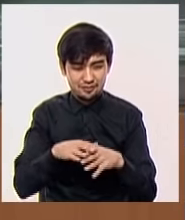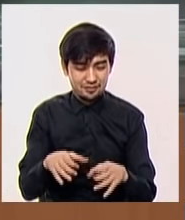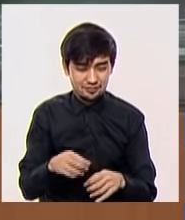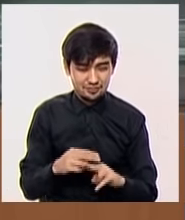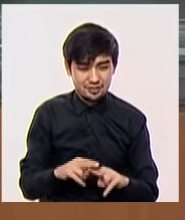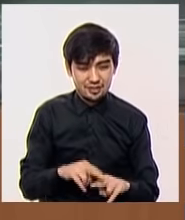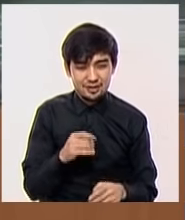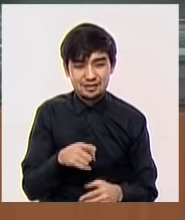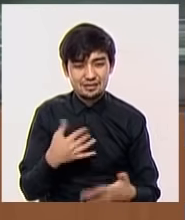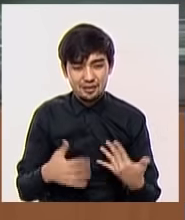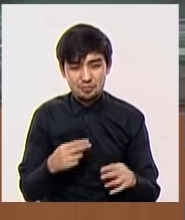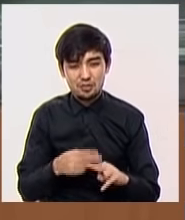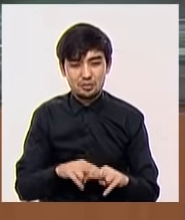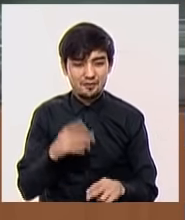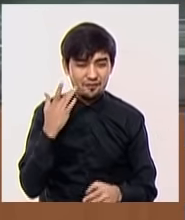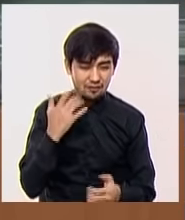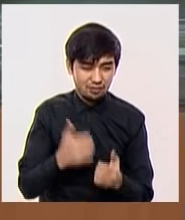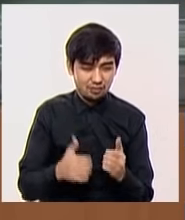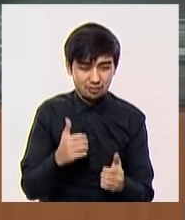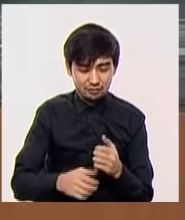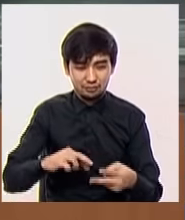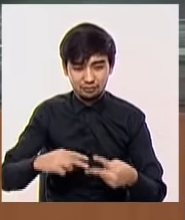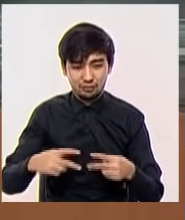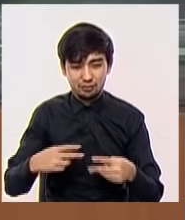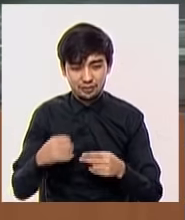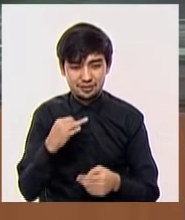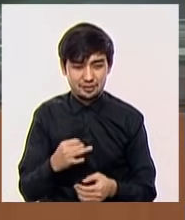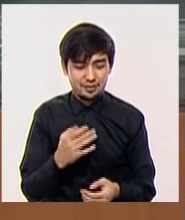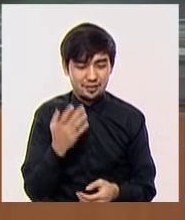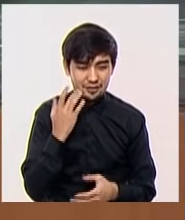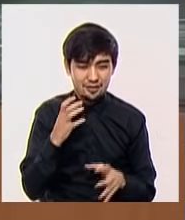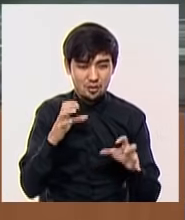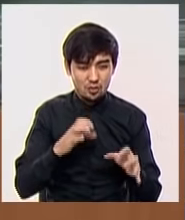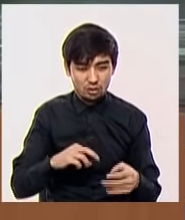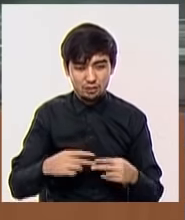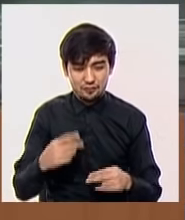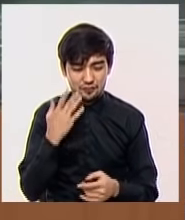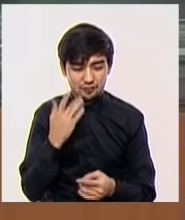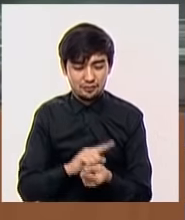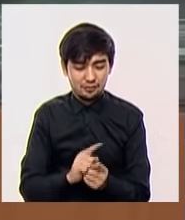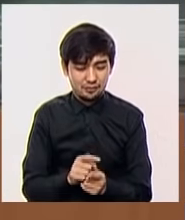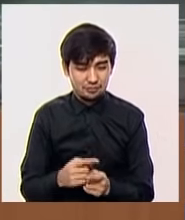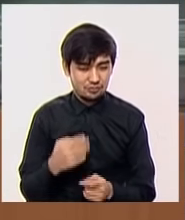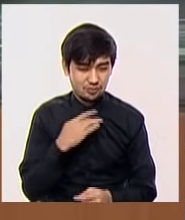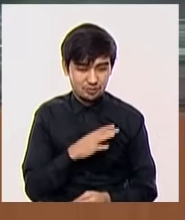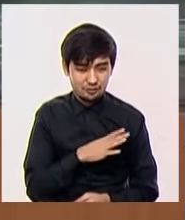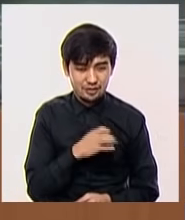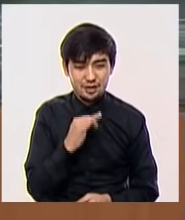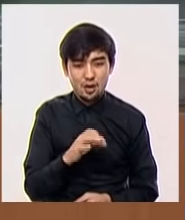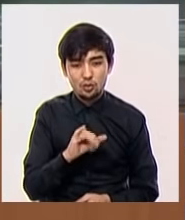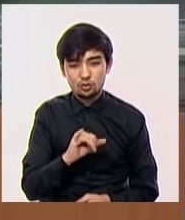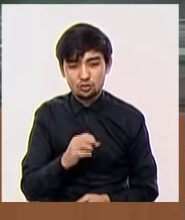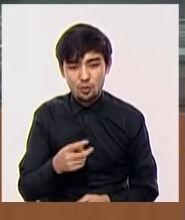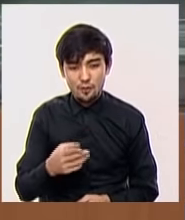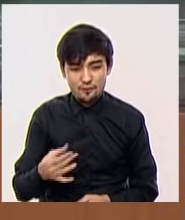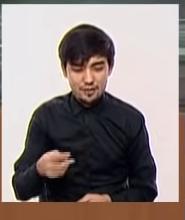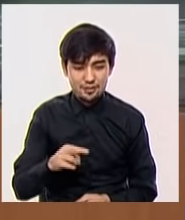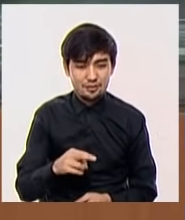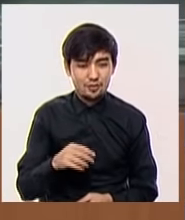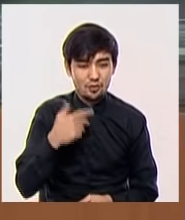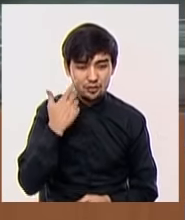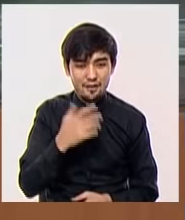очень часто меняется нет стабильности еще какое-то законодательства постоянный вот в условиях когда власть настолько